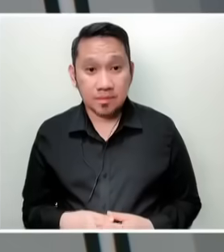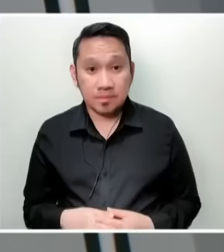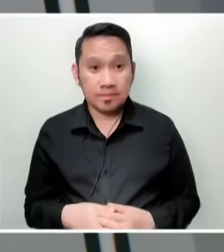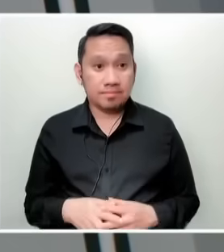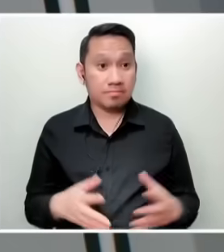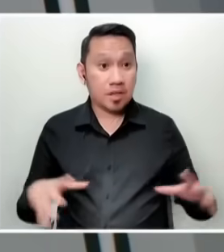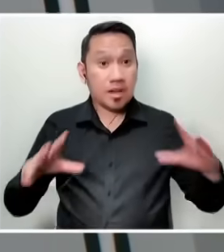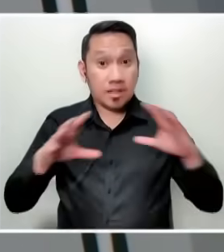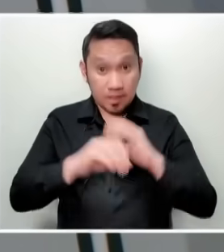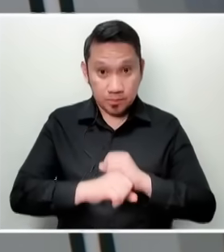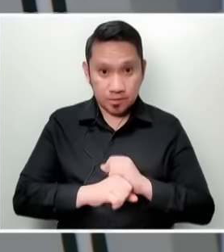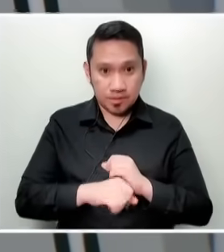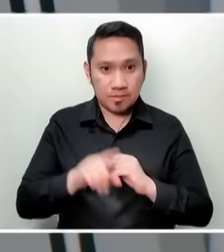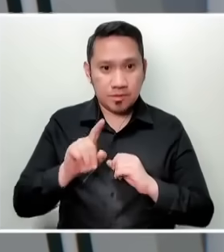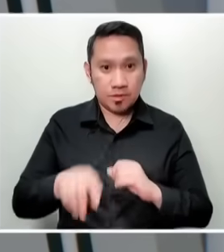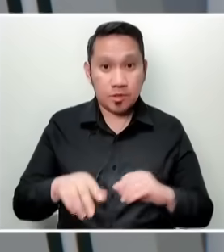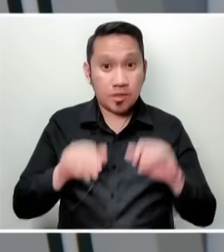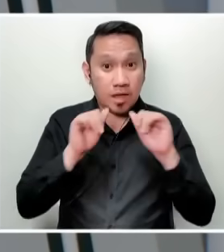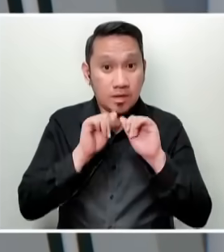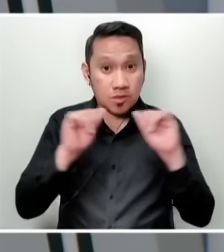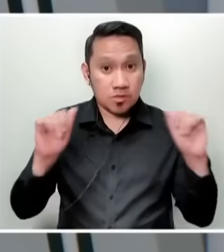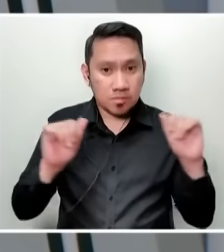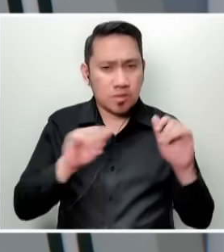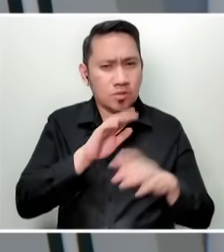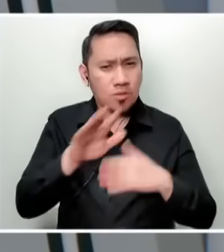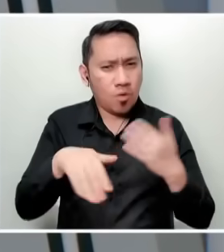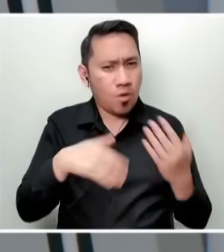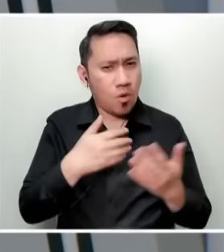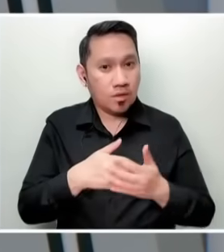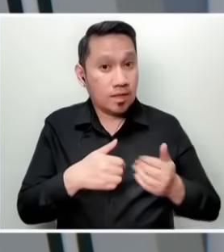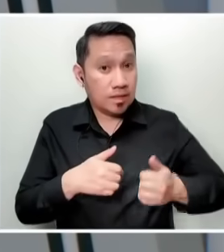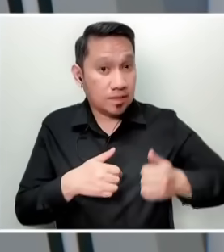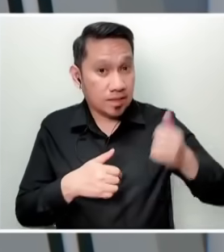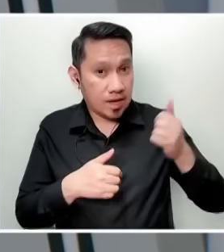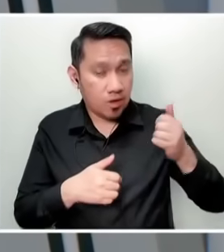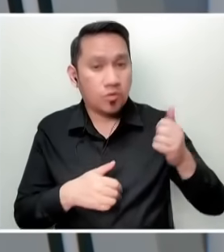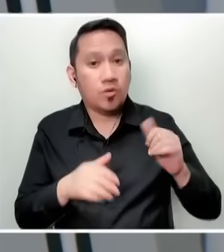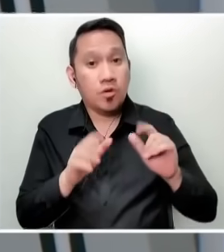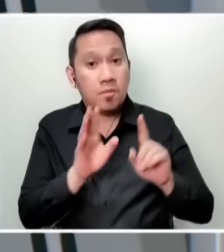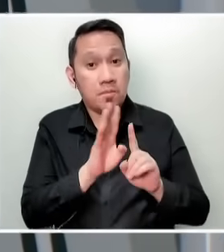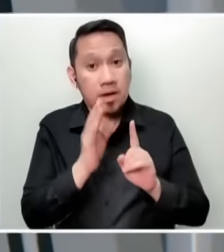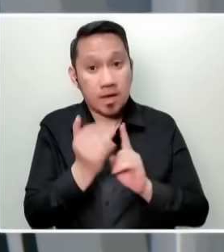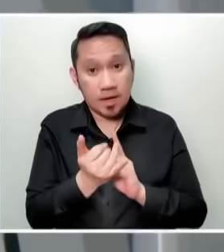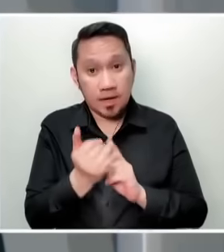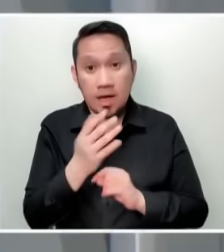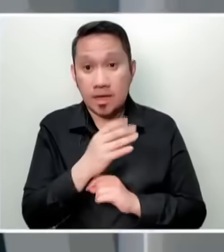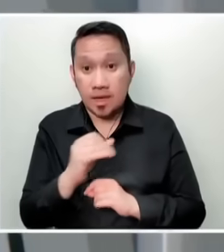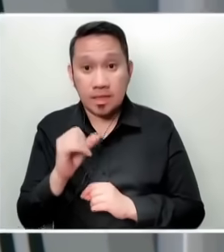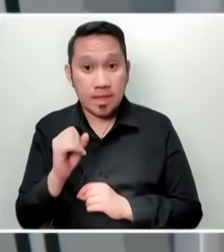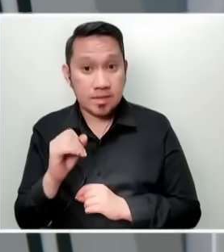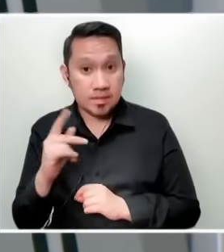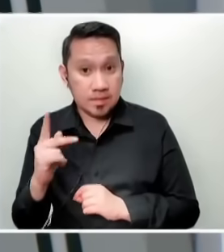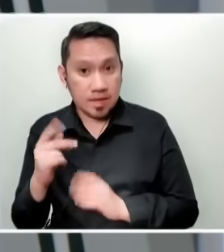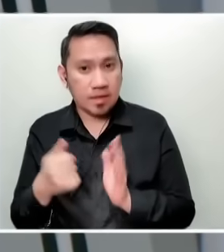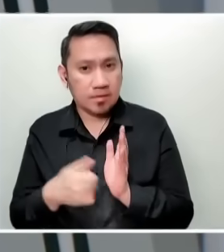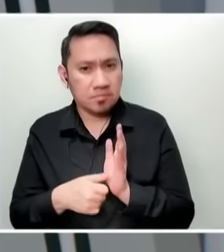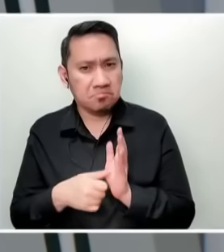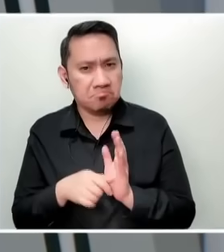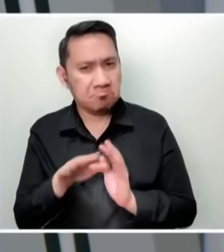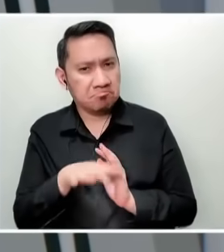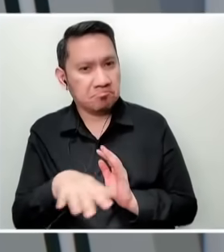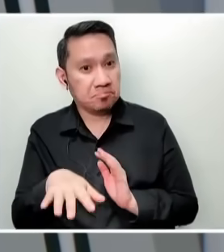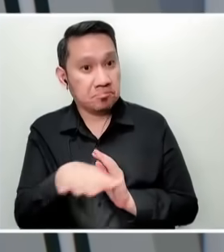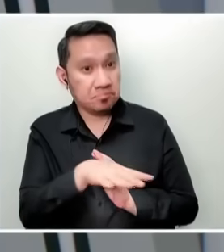Natapos na po ang proklamasyon sa lahat ng nanalo sa barangay at sangguniang kabataan elections. Ilan sa kanila, mga